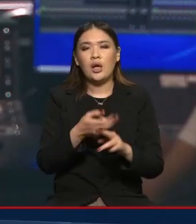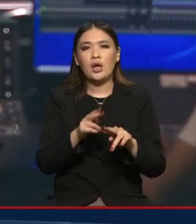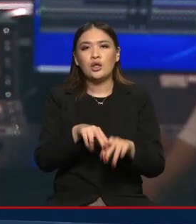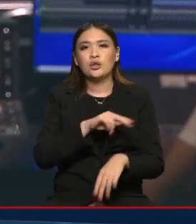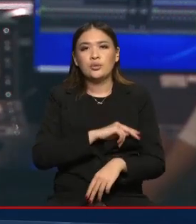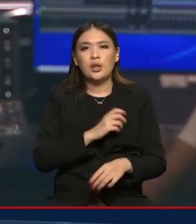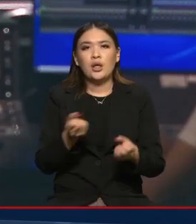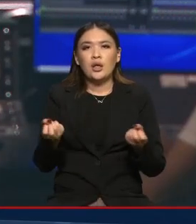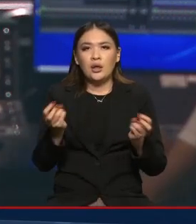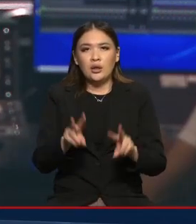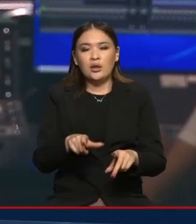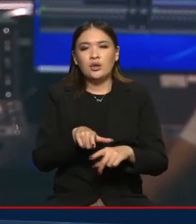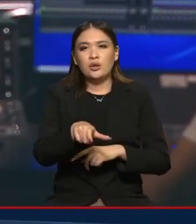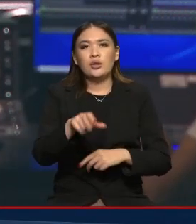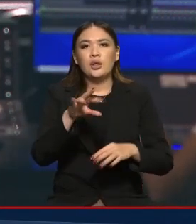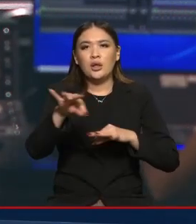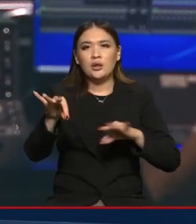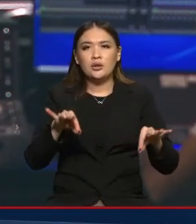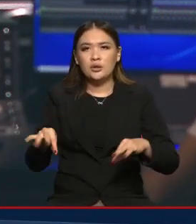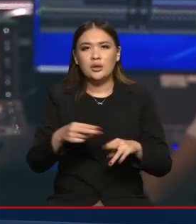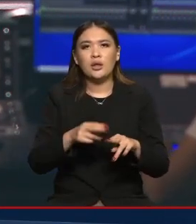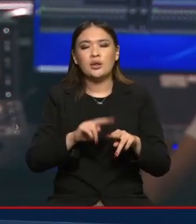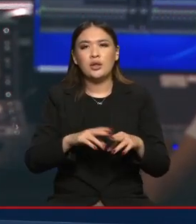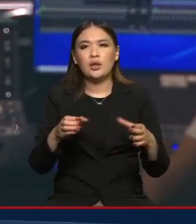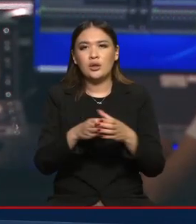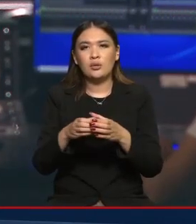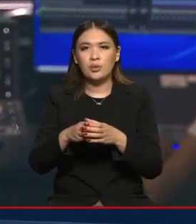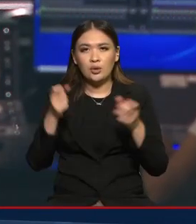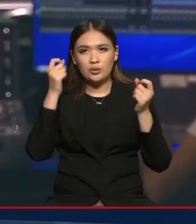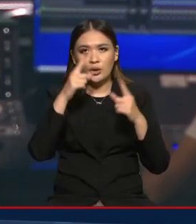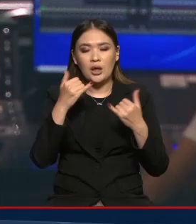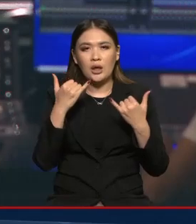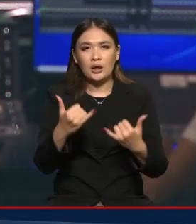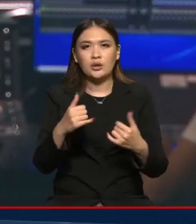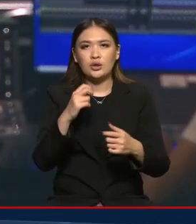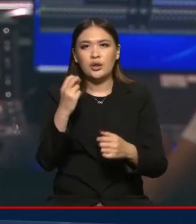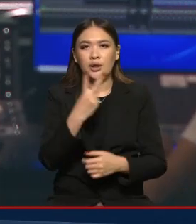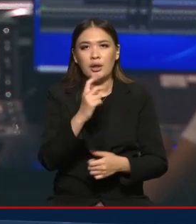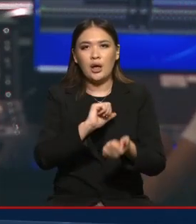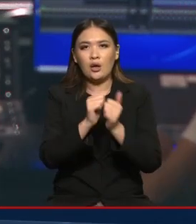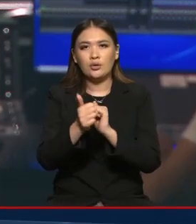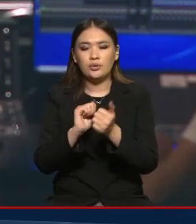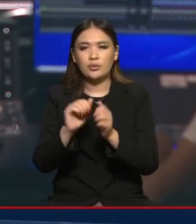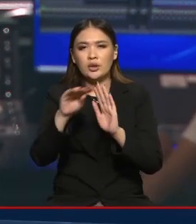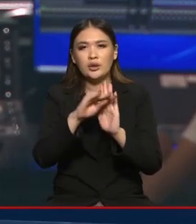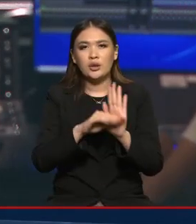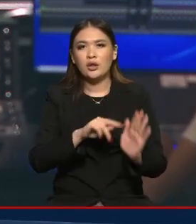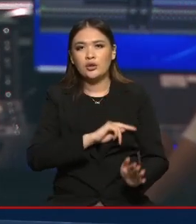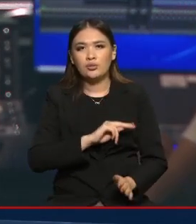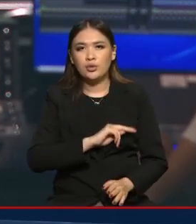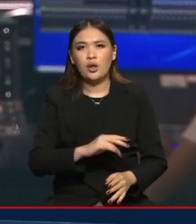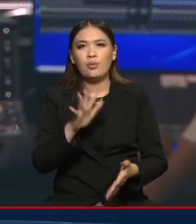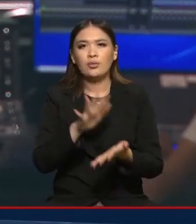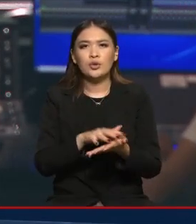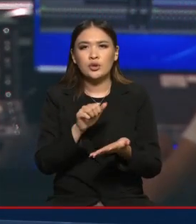аймақта арнайы жол картасы бекітіліп, мердігер компаниялар анықталды. Қазір мамандар екі ауысымдық жұмыс кестесіне көшкен. Айта кету керек,